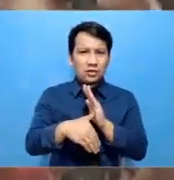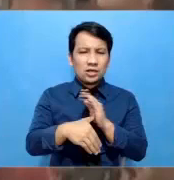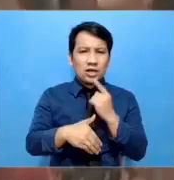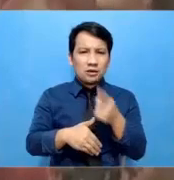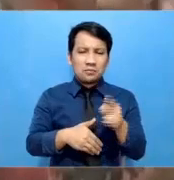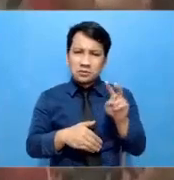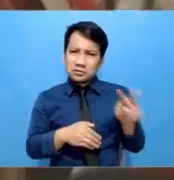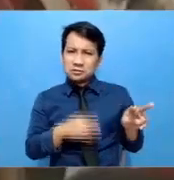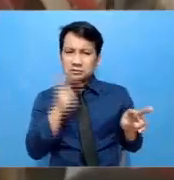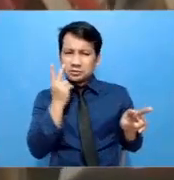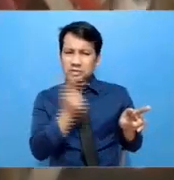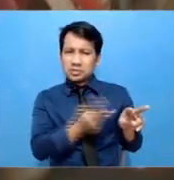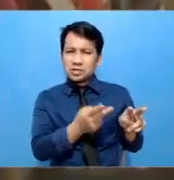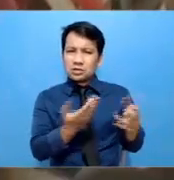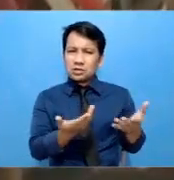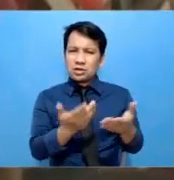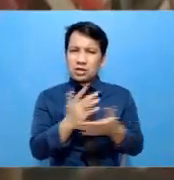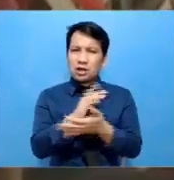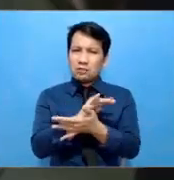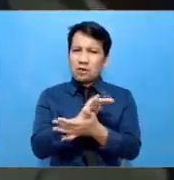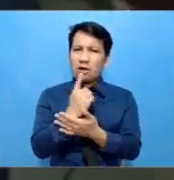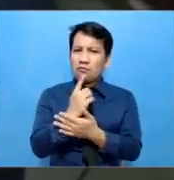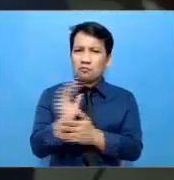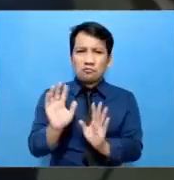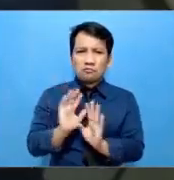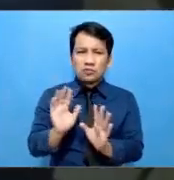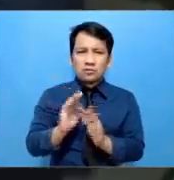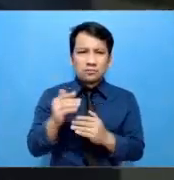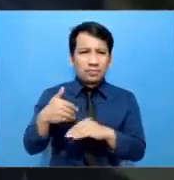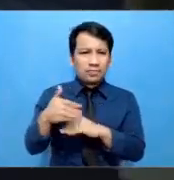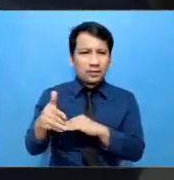tumingin sa plataporma ng mga kandidato at huwag magpadala sa